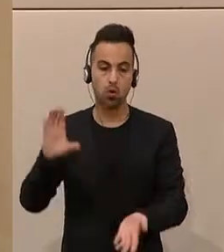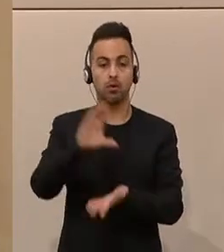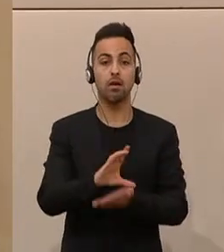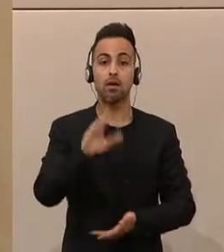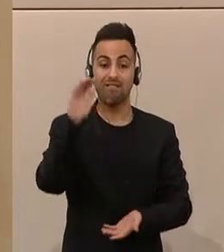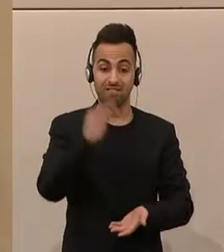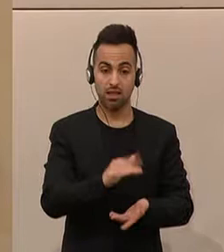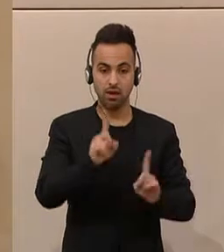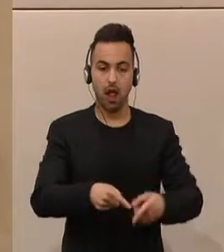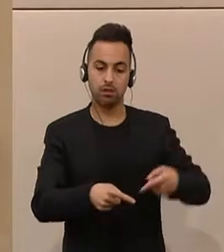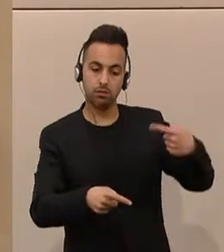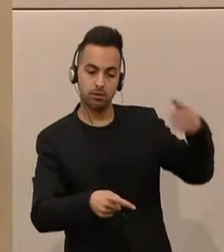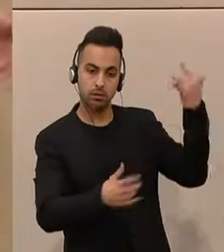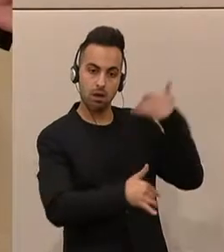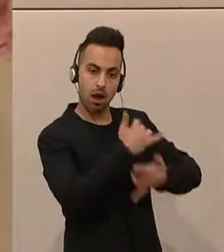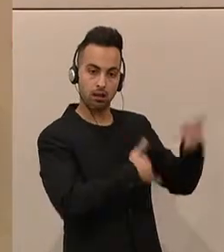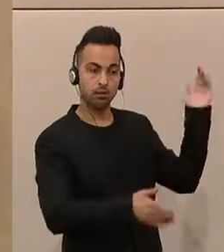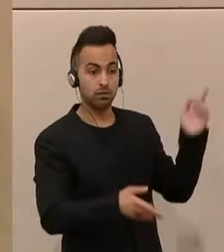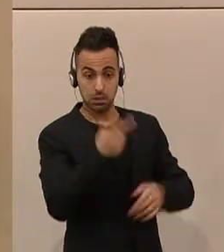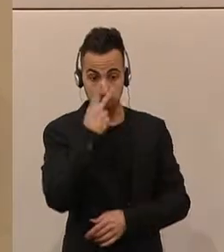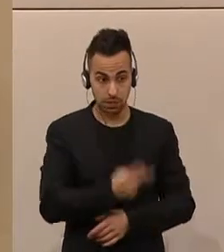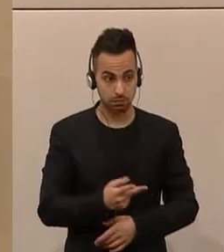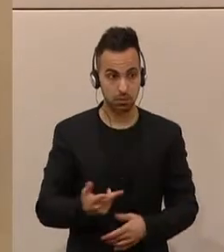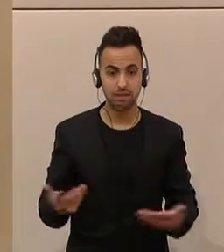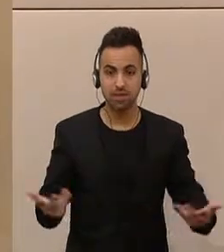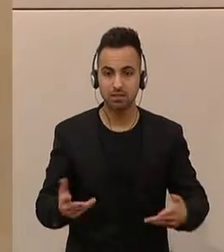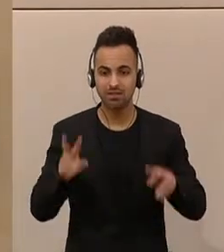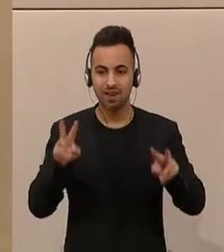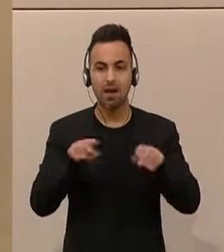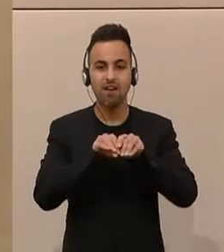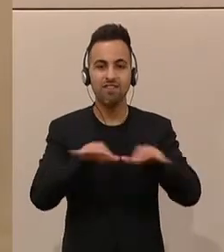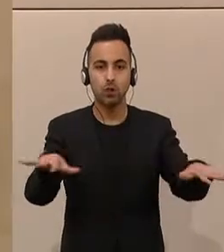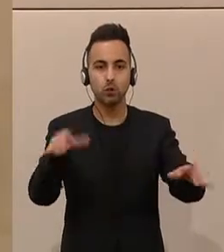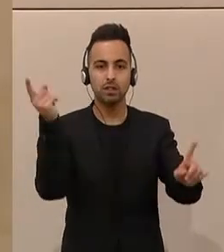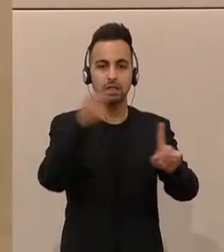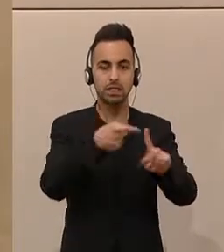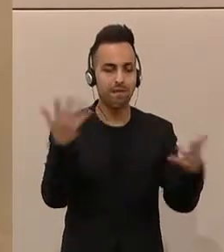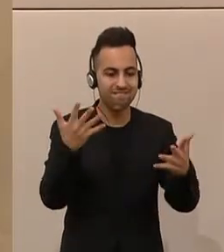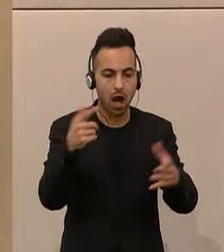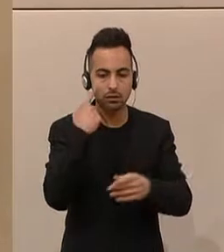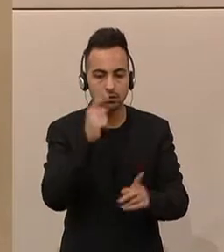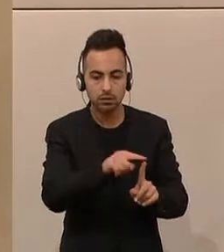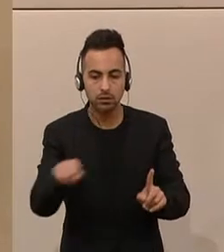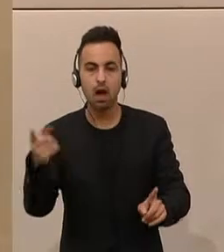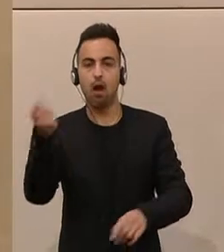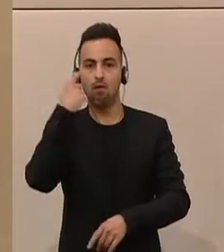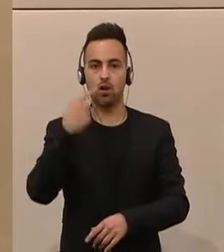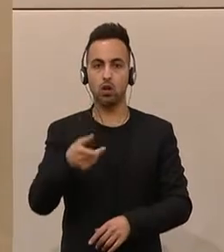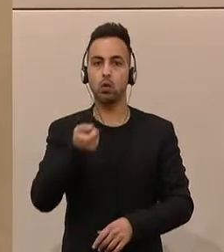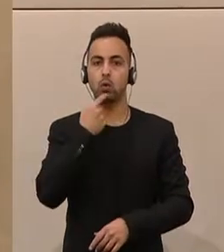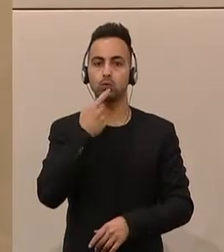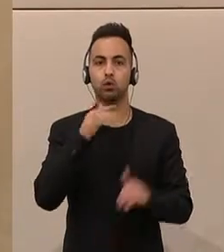Weniger, als wir in den vergangenen Jahren schon hatten. Sieht man sich das an, was hier an Wirkungszielen drinnen ist, dann merkt man, Konsumentenschutz ist so wie